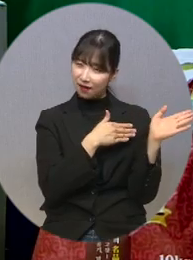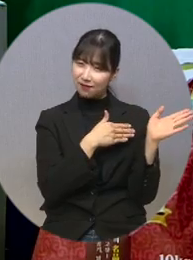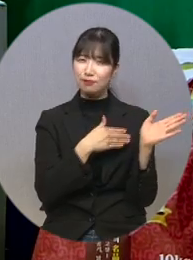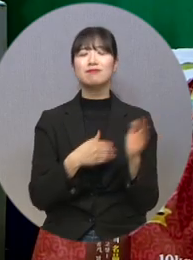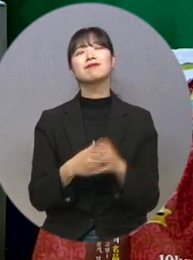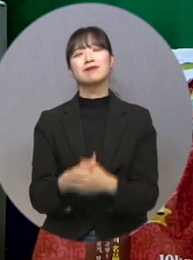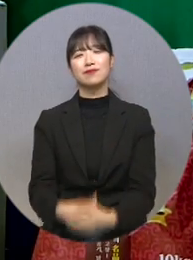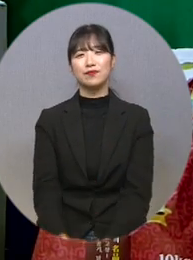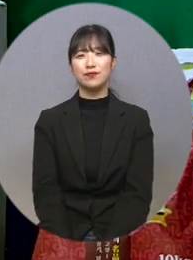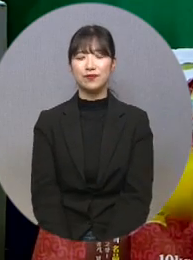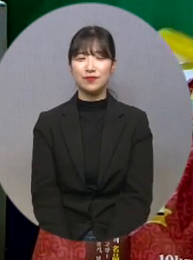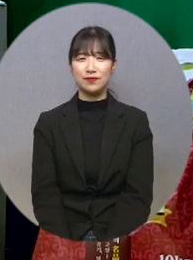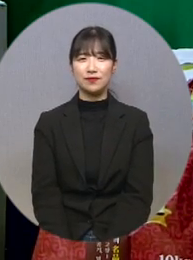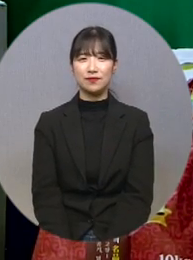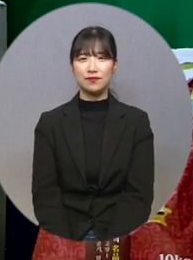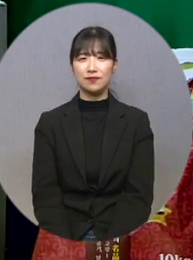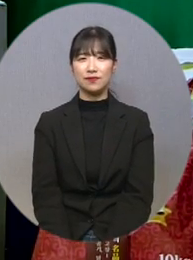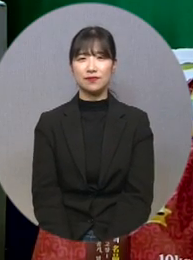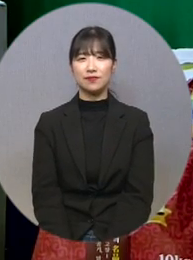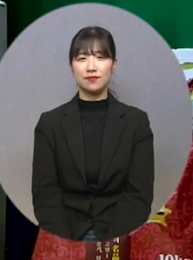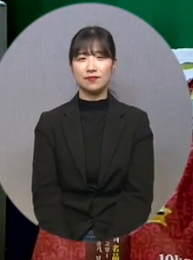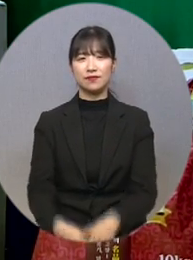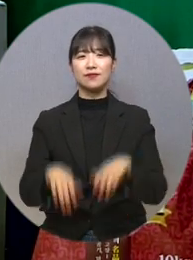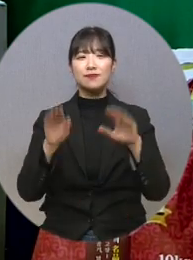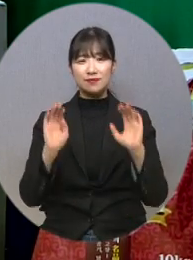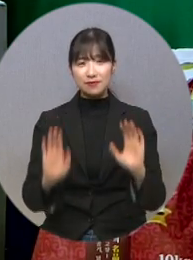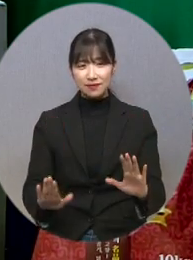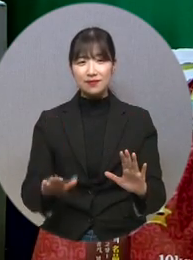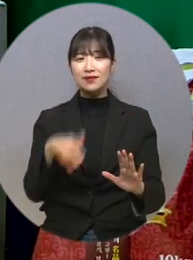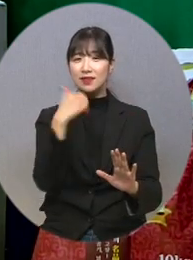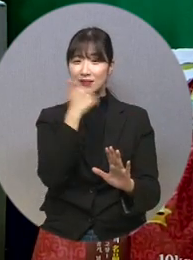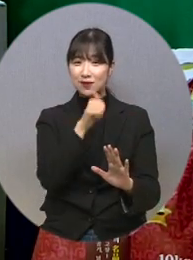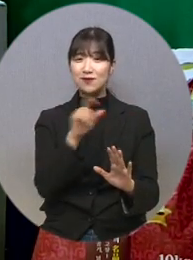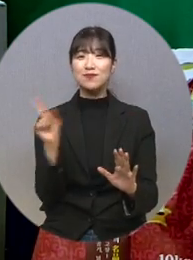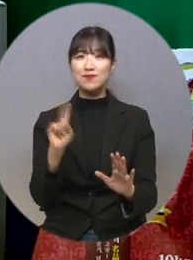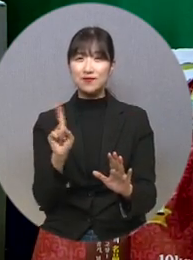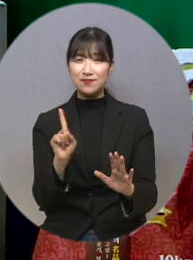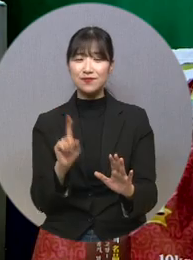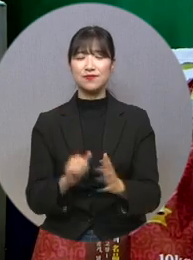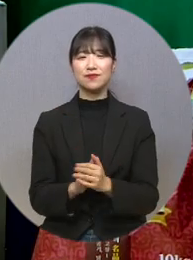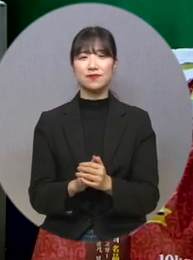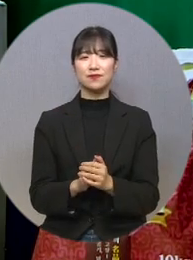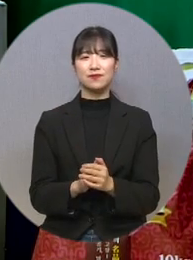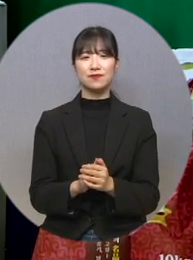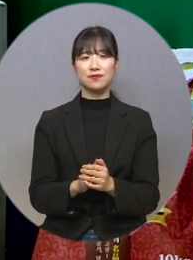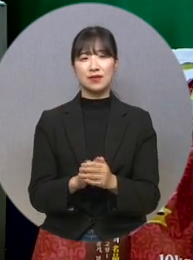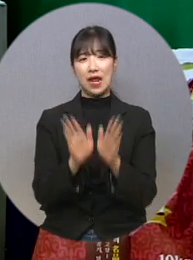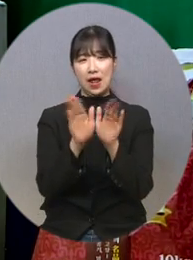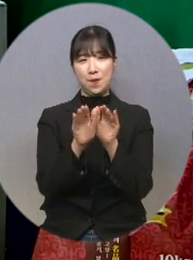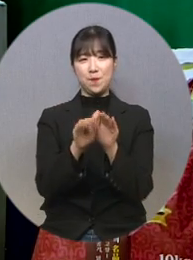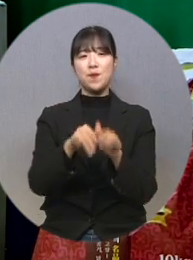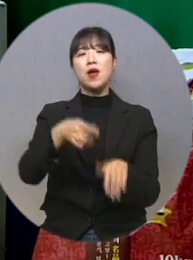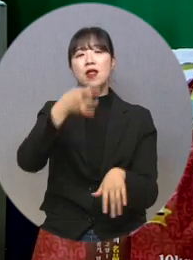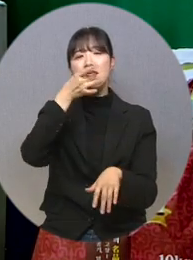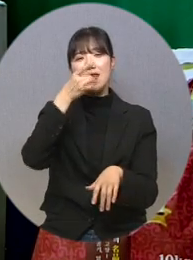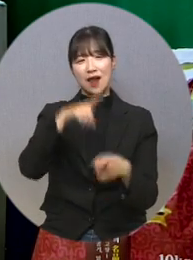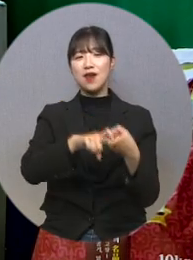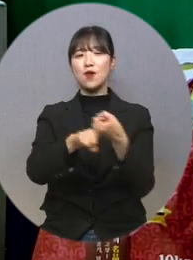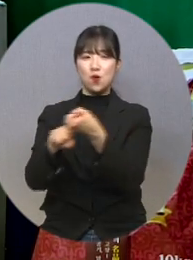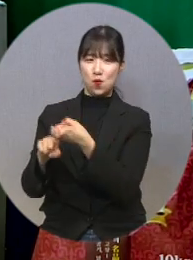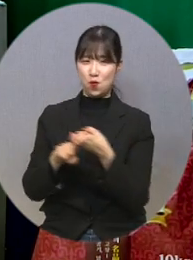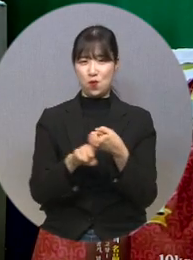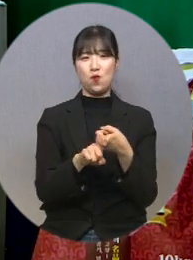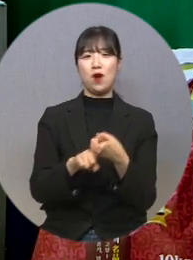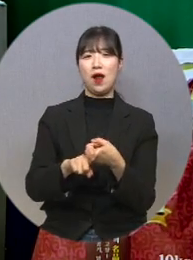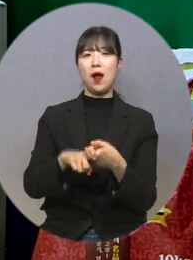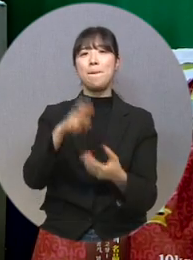아무도 안 알아줘서 나 몰라. 자 이번에 소개해드릴 장어군요. 자 한평 농협사회조합 공동법인에서